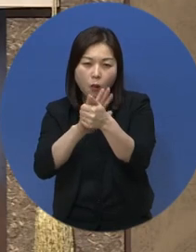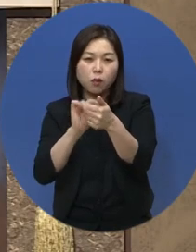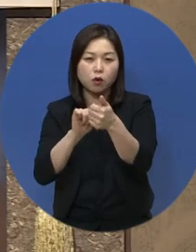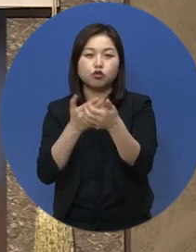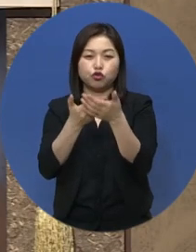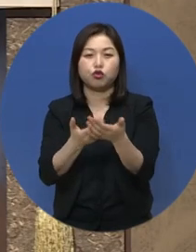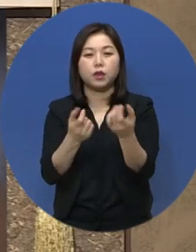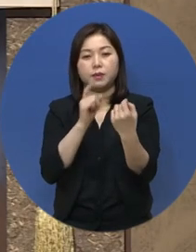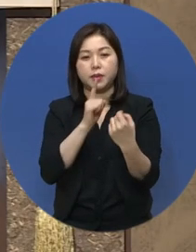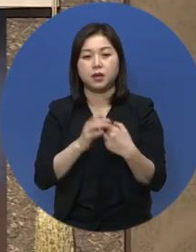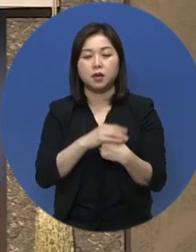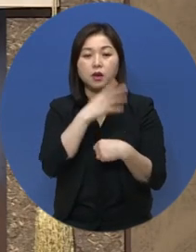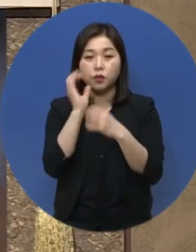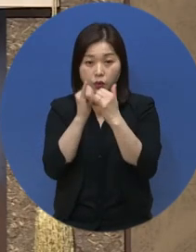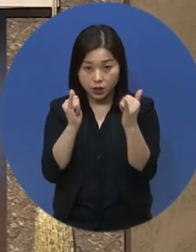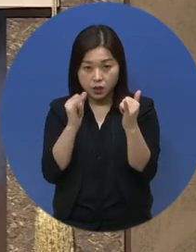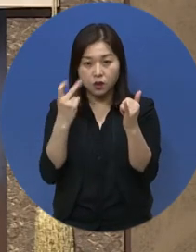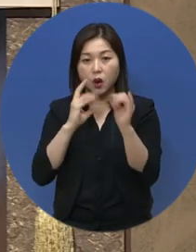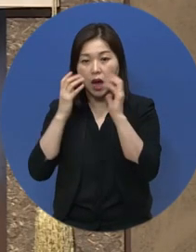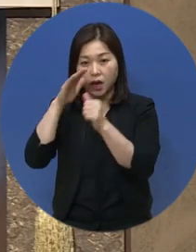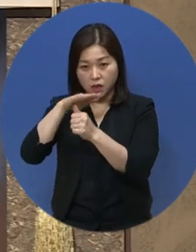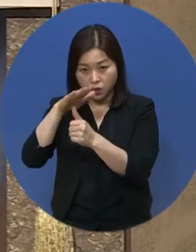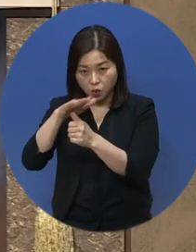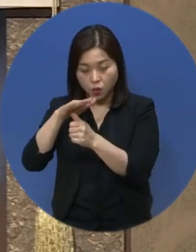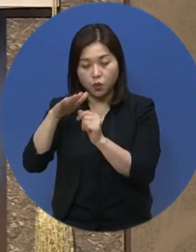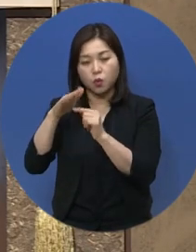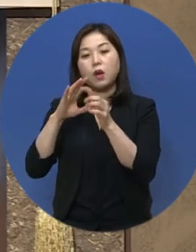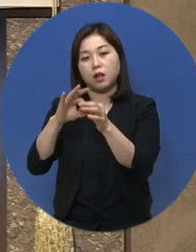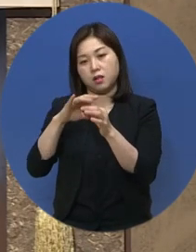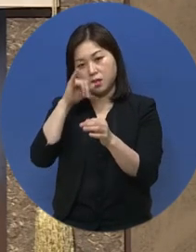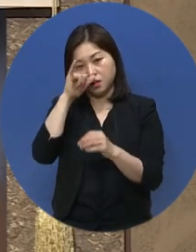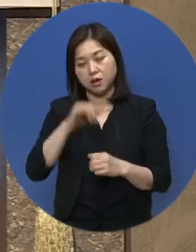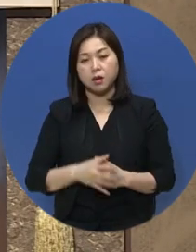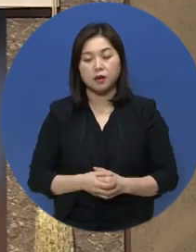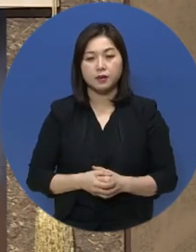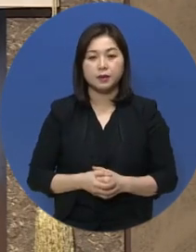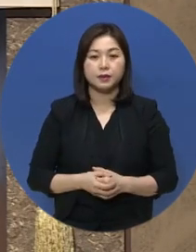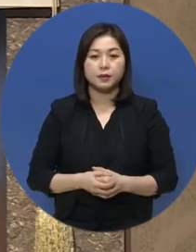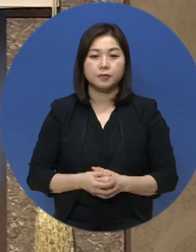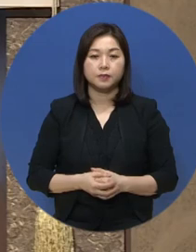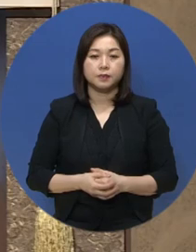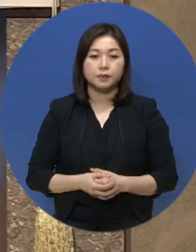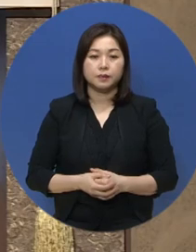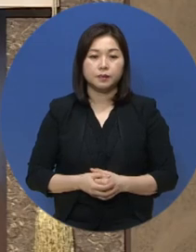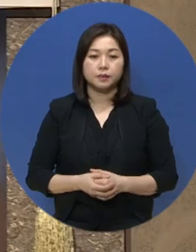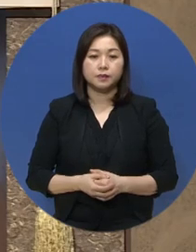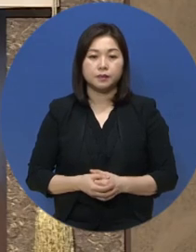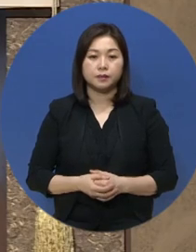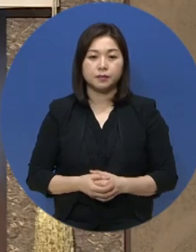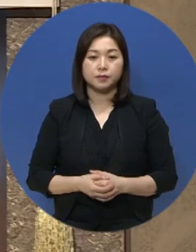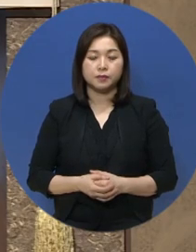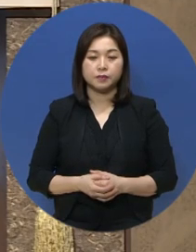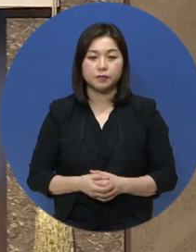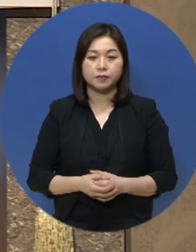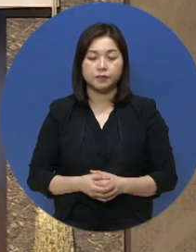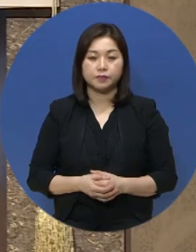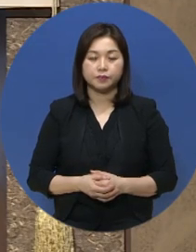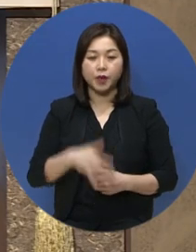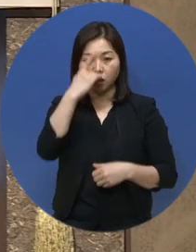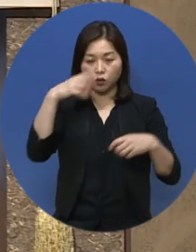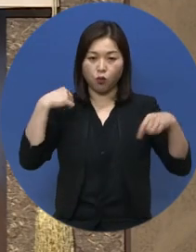예. 노인 돌봄뿐만 아니라 아동 돌봄에도 영향이 있는 것 같아요. 그래서 저희에게는 이제 그 국정과제로